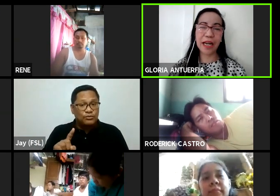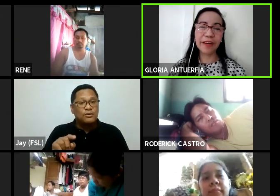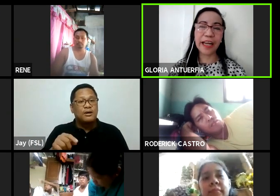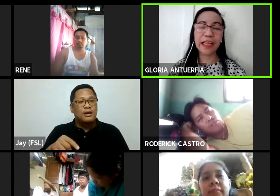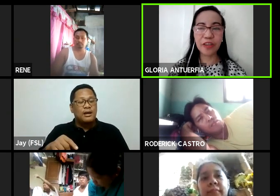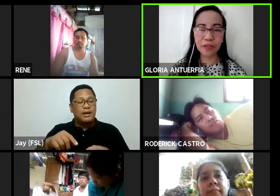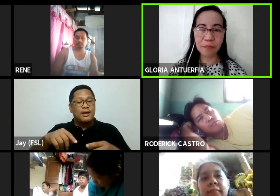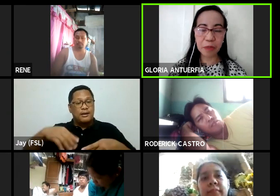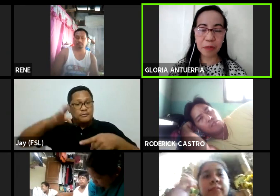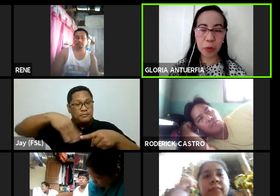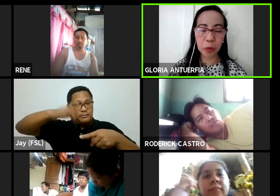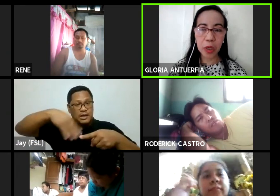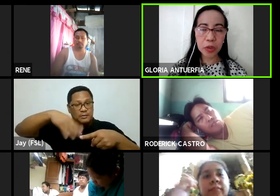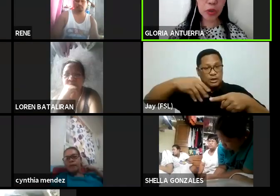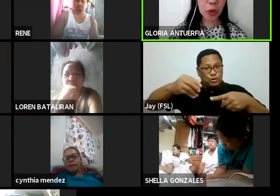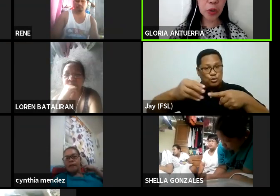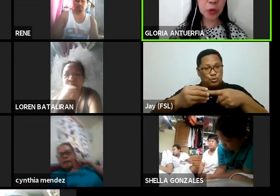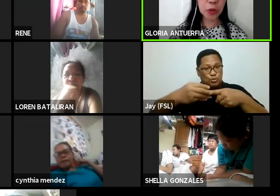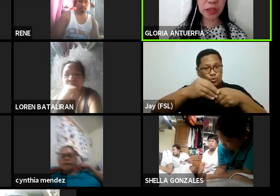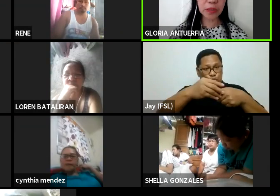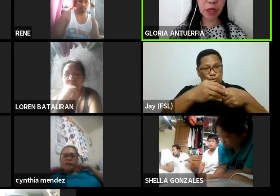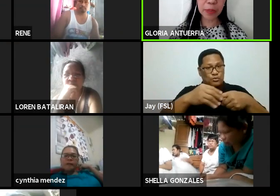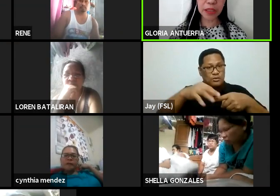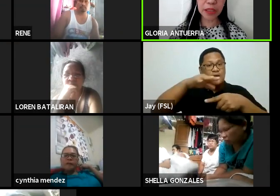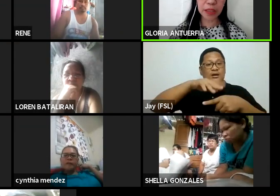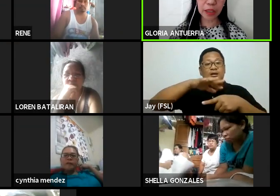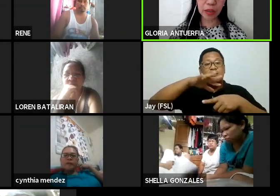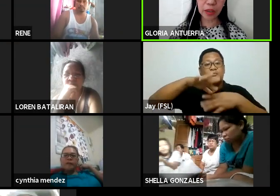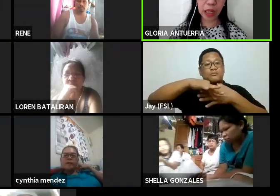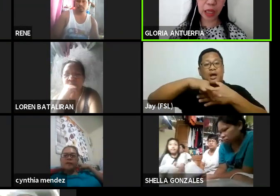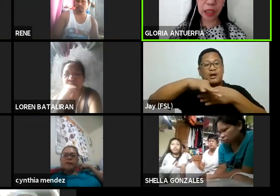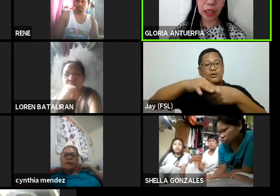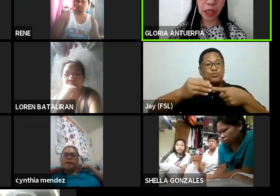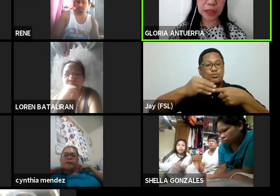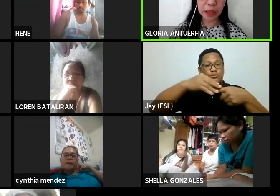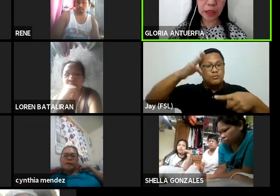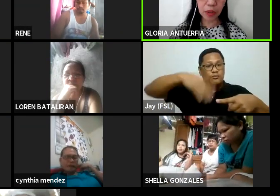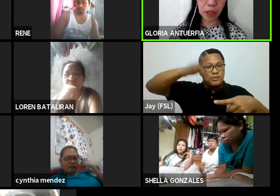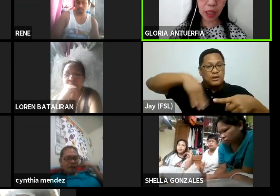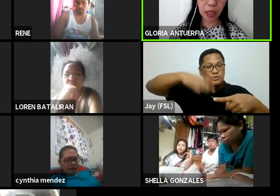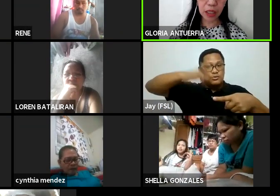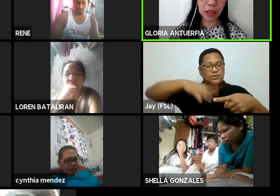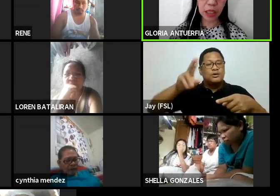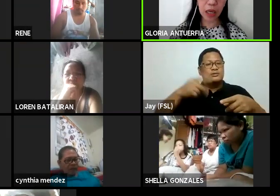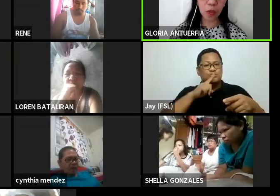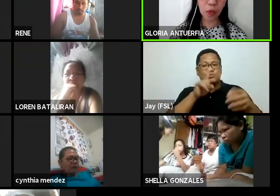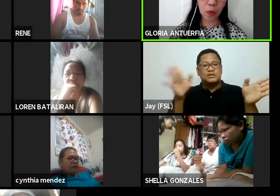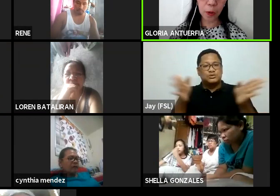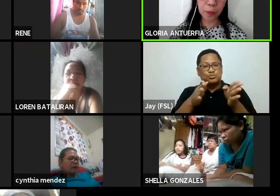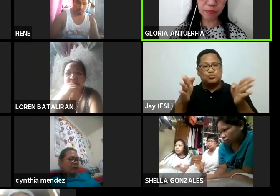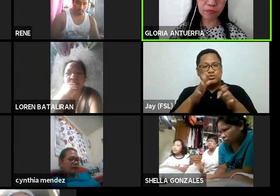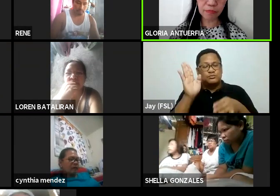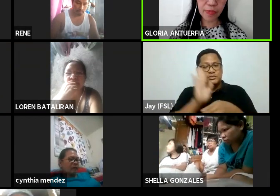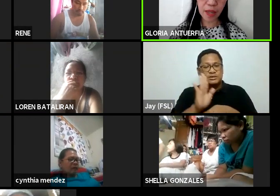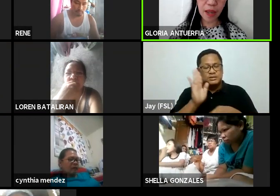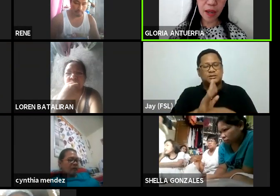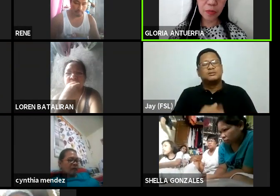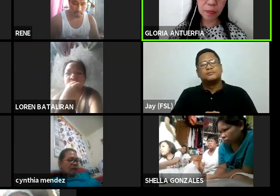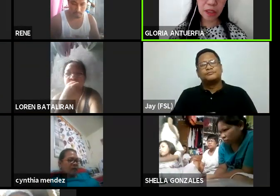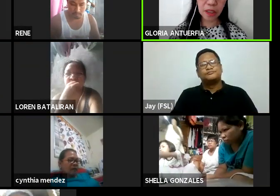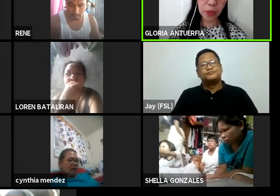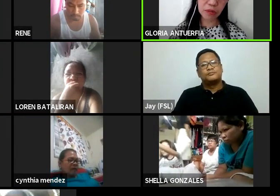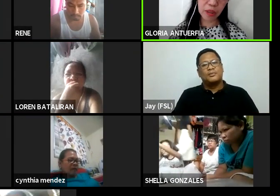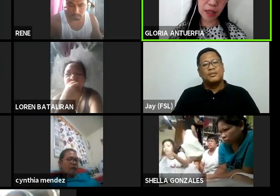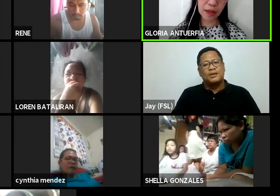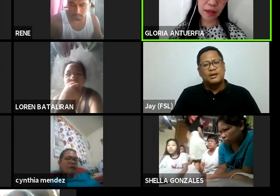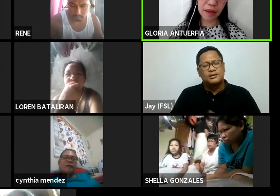barbecue. Variety of barbecue. So, doon sa small business na yun na masasabi ko na hindi ako yung